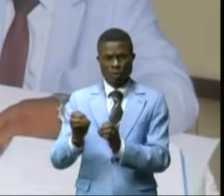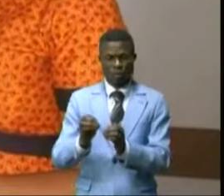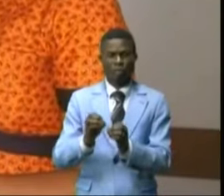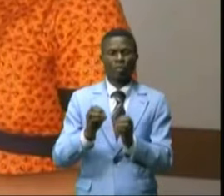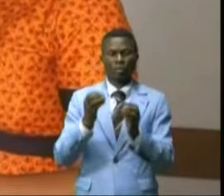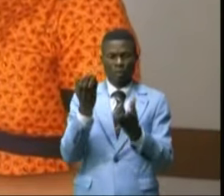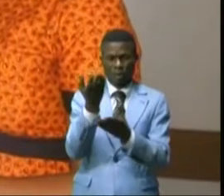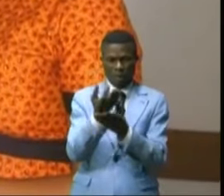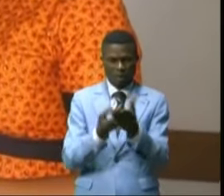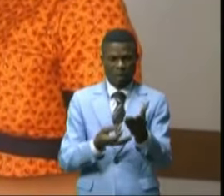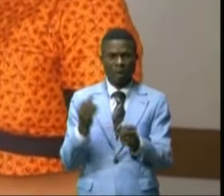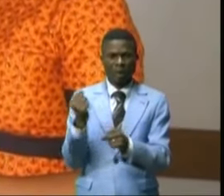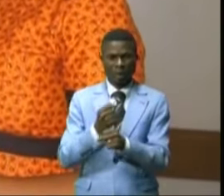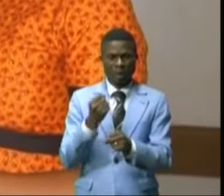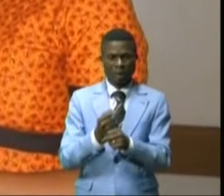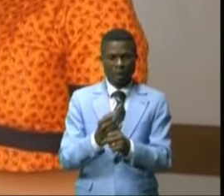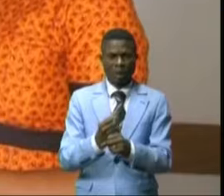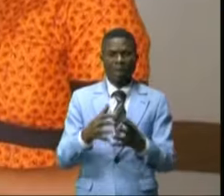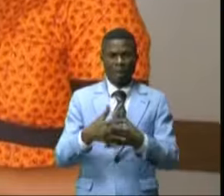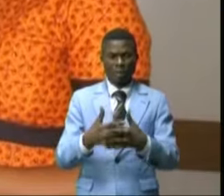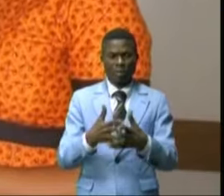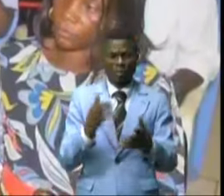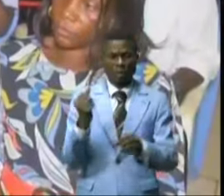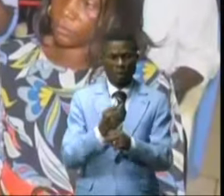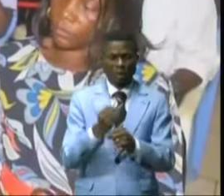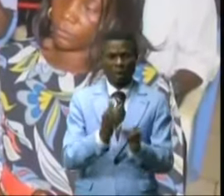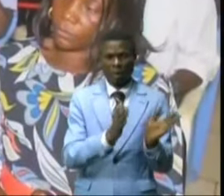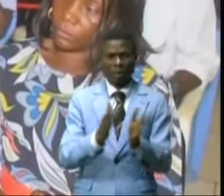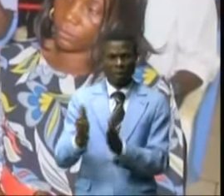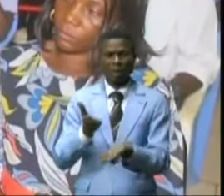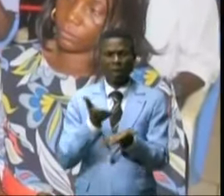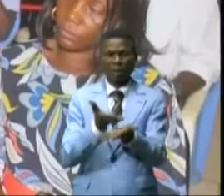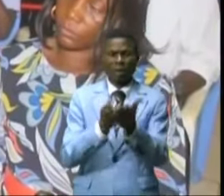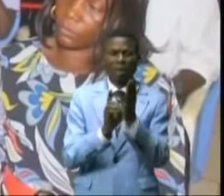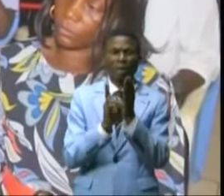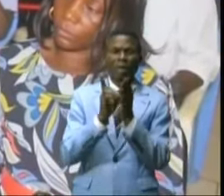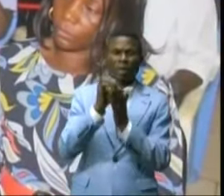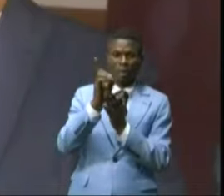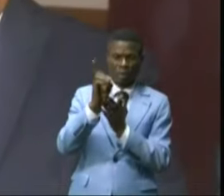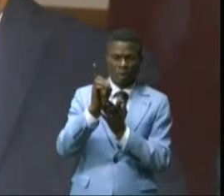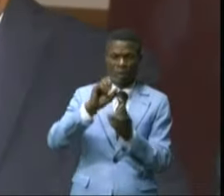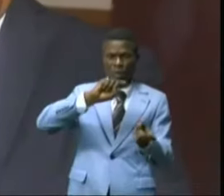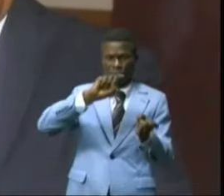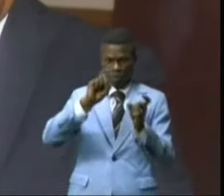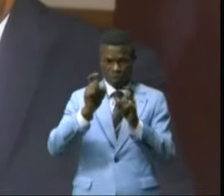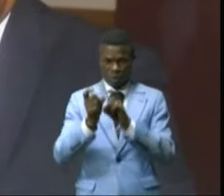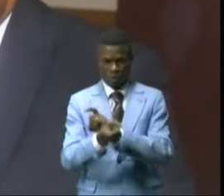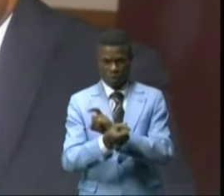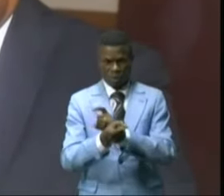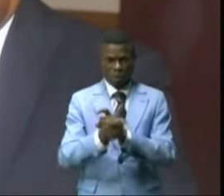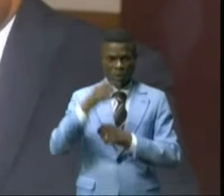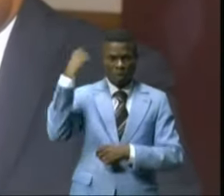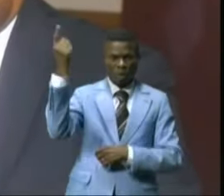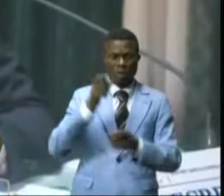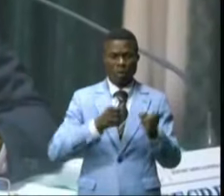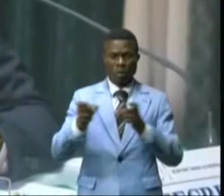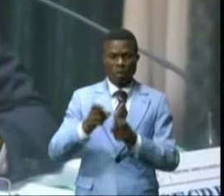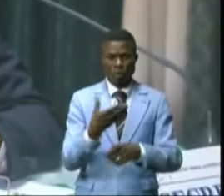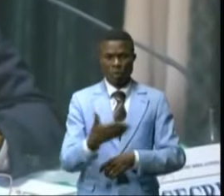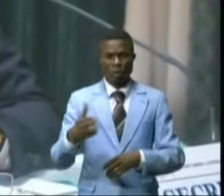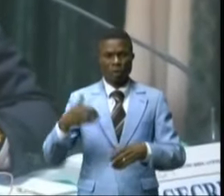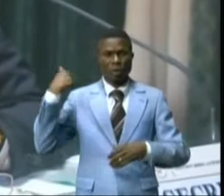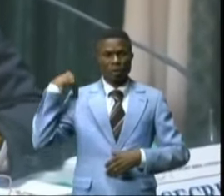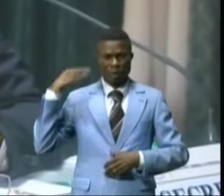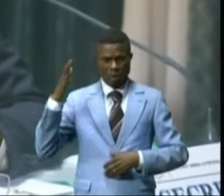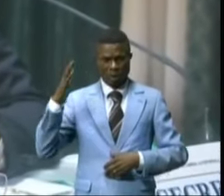référentiels d'emploi. Ces outils de gestion sont destinés à servir des boussoles dans la transformation du monde de gestion des ressources humaines,